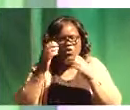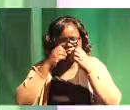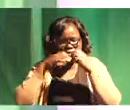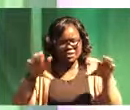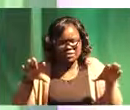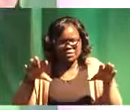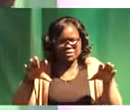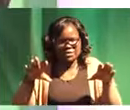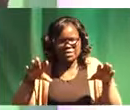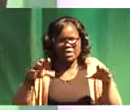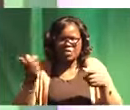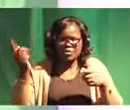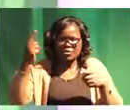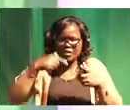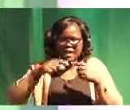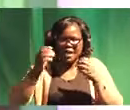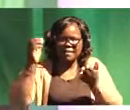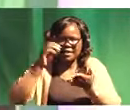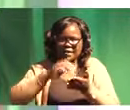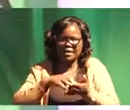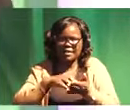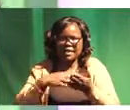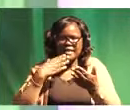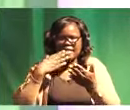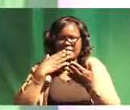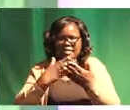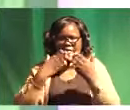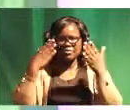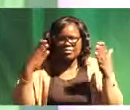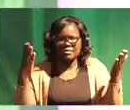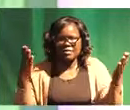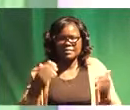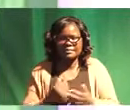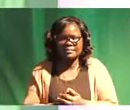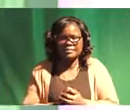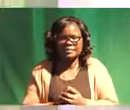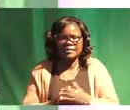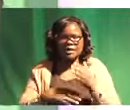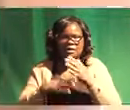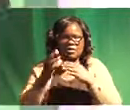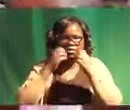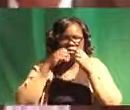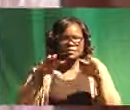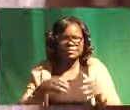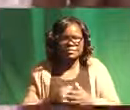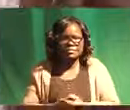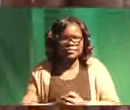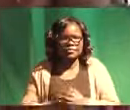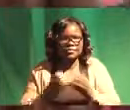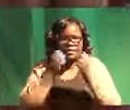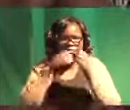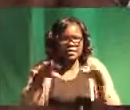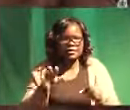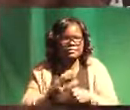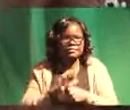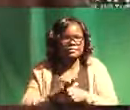awabariki na nitarudi hivi karibuni. Thank you very much and may the good Lord bless you. Mbarikiwe sana.